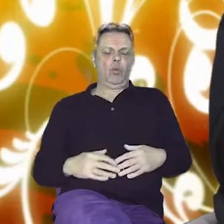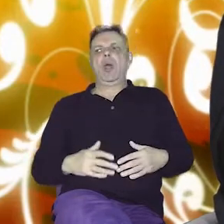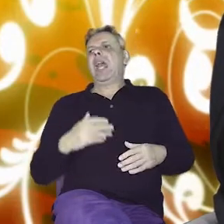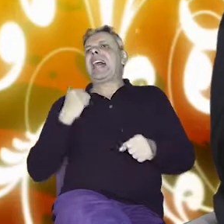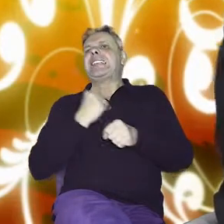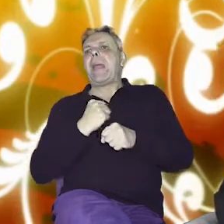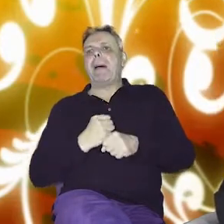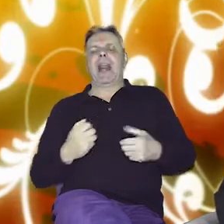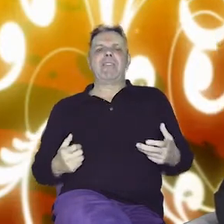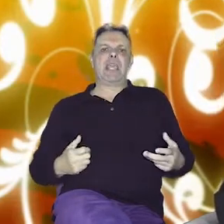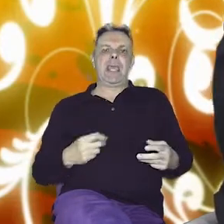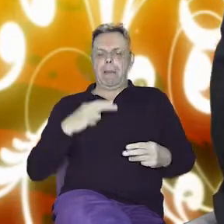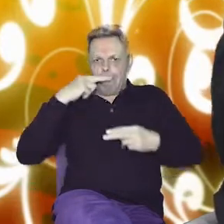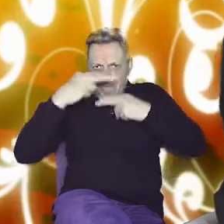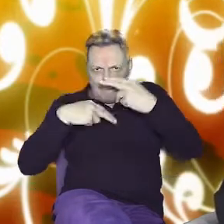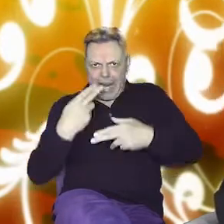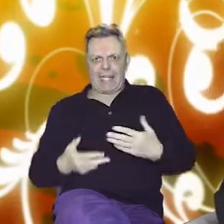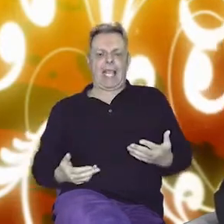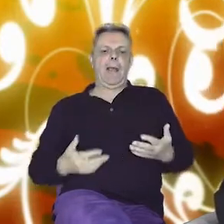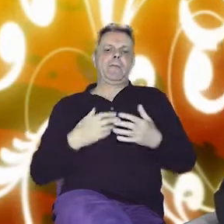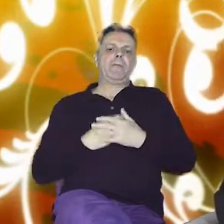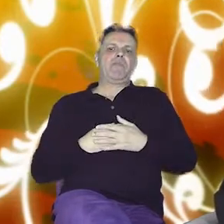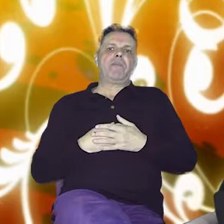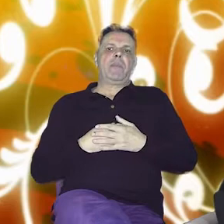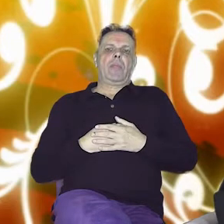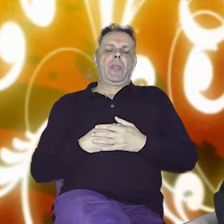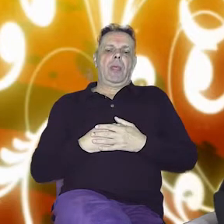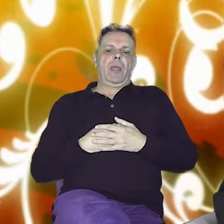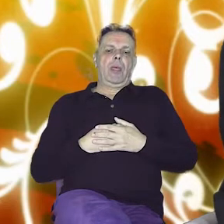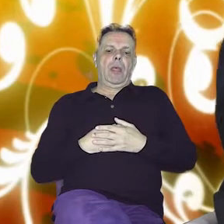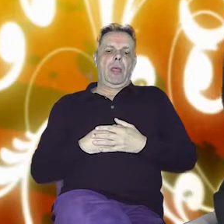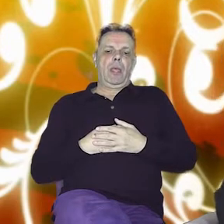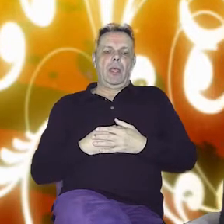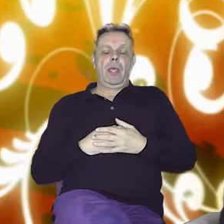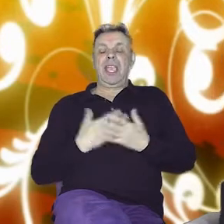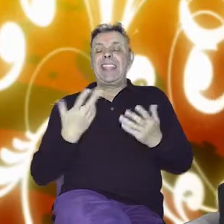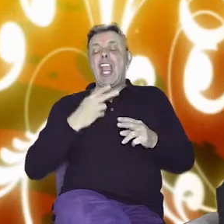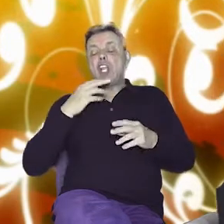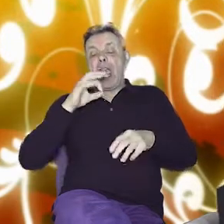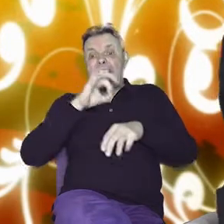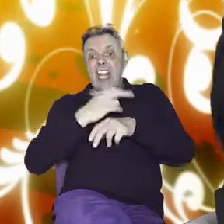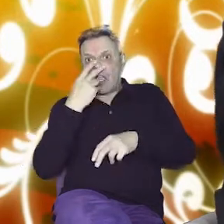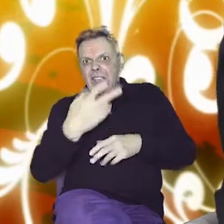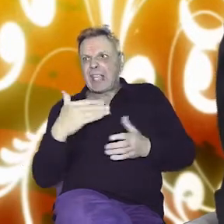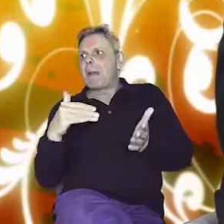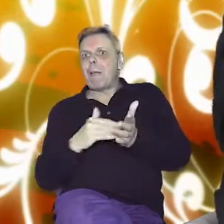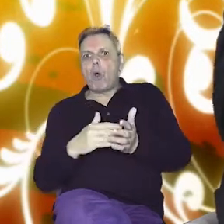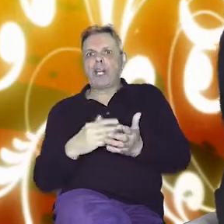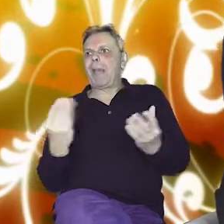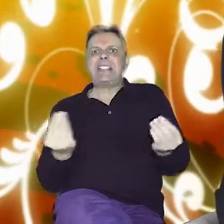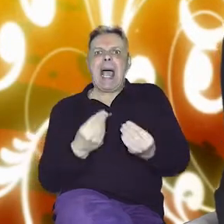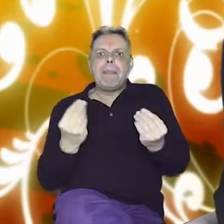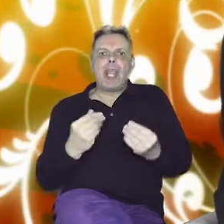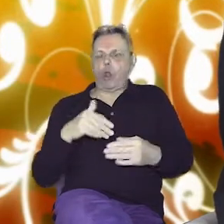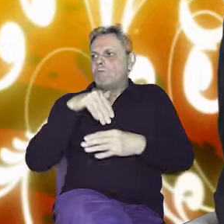imaju problema, ipa problem, da se jave svom liječniku. Da se obavi inicijalna ovoga pretraga, naprimjer kolor Doppler da se napravi, jel?